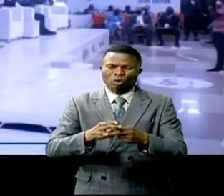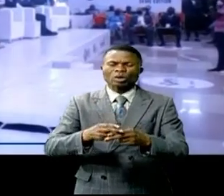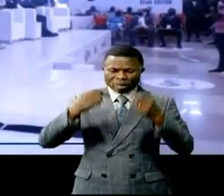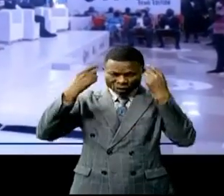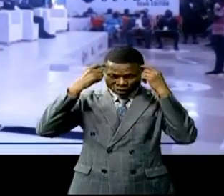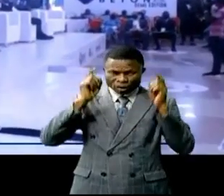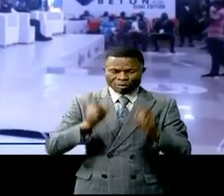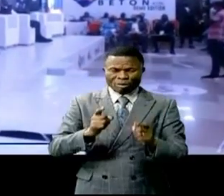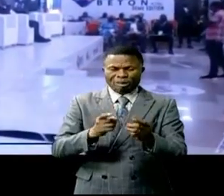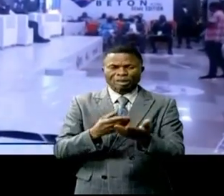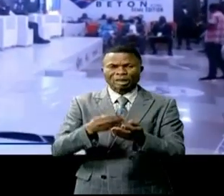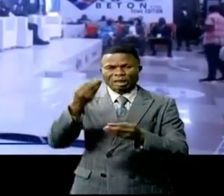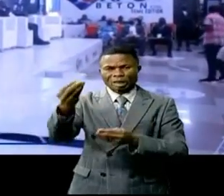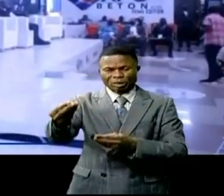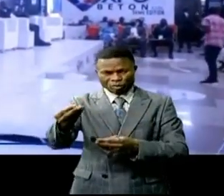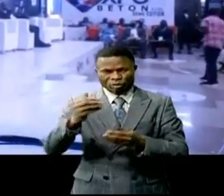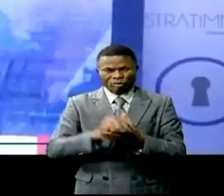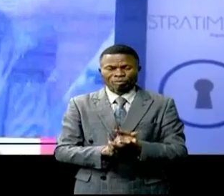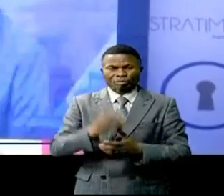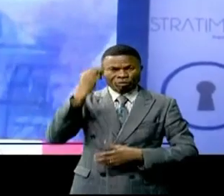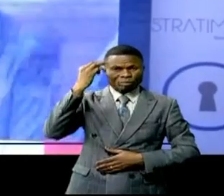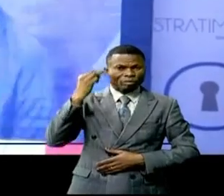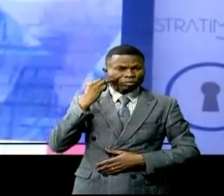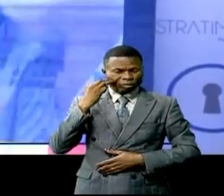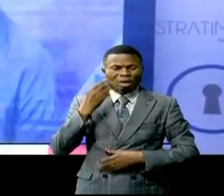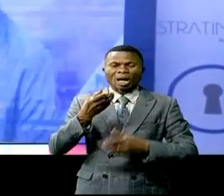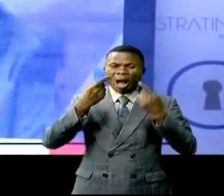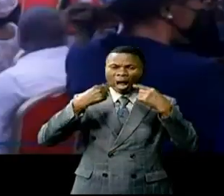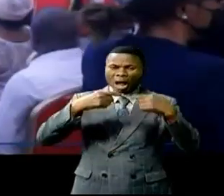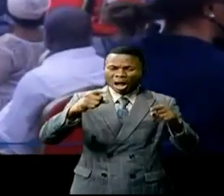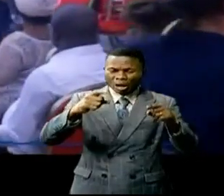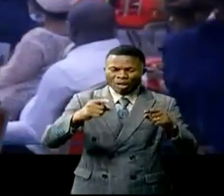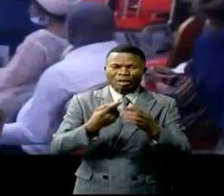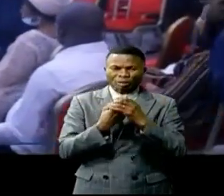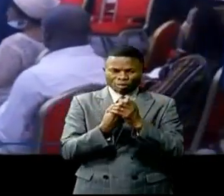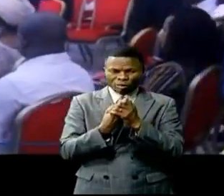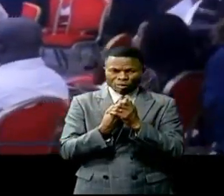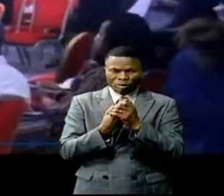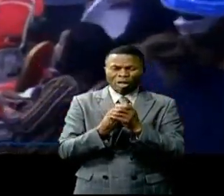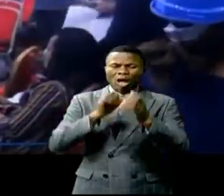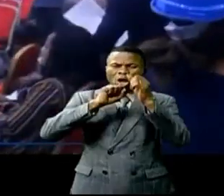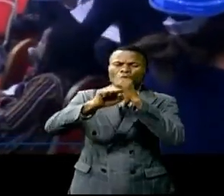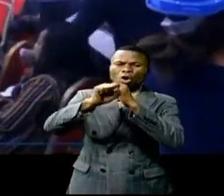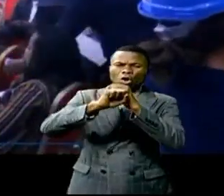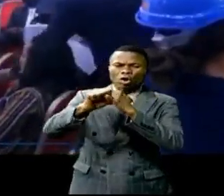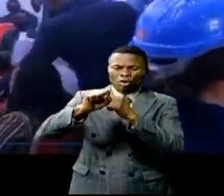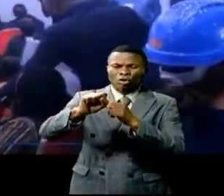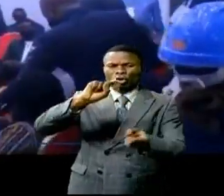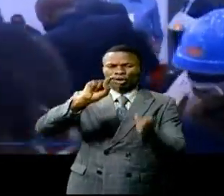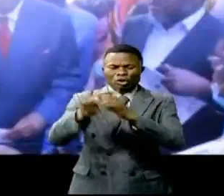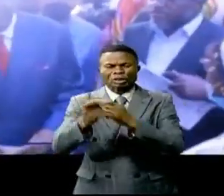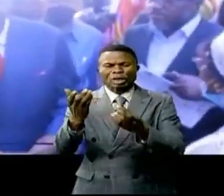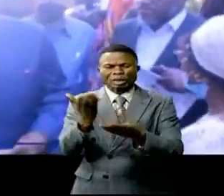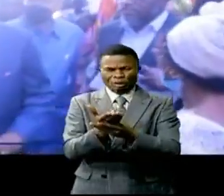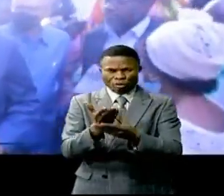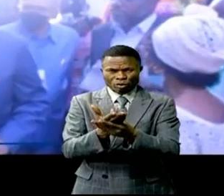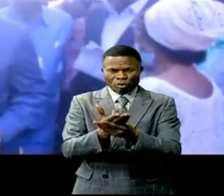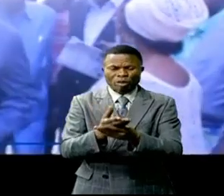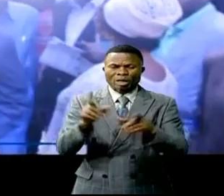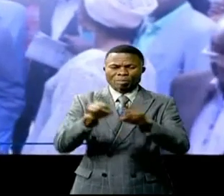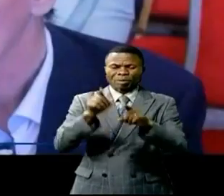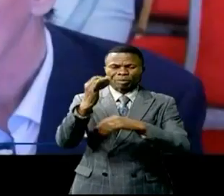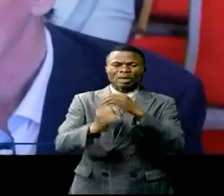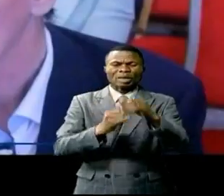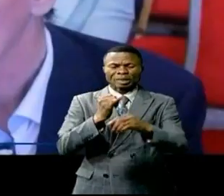Le ministre Molendo a saisi l'occasion pour annoncer pour bientôt la grande campagne de conversion des titres à l'échelle